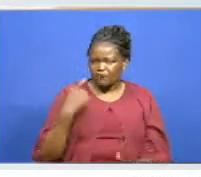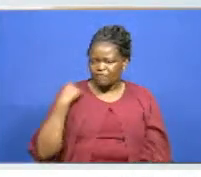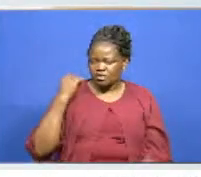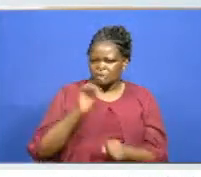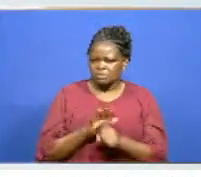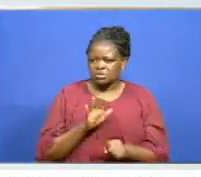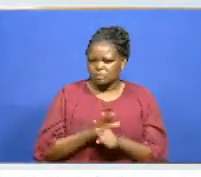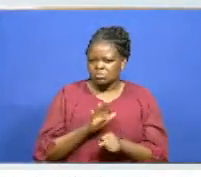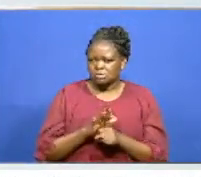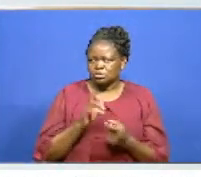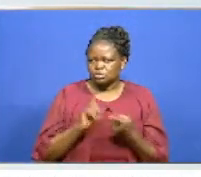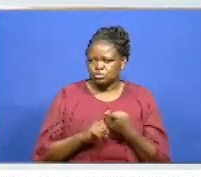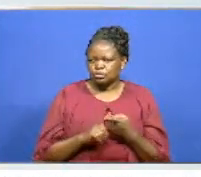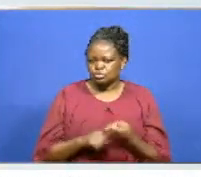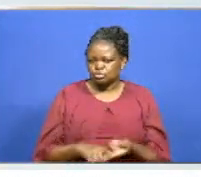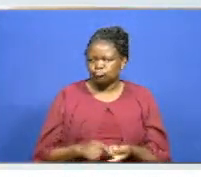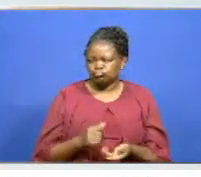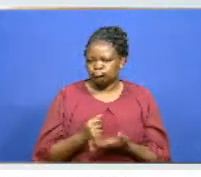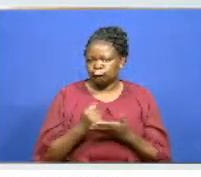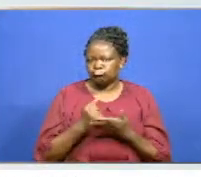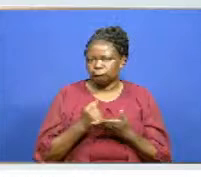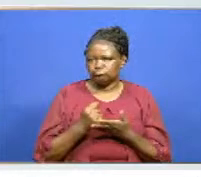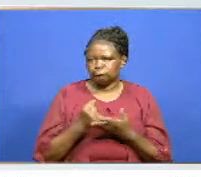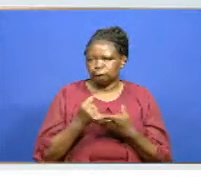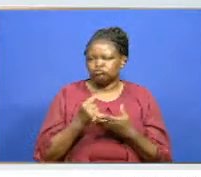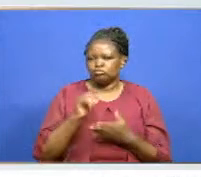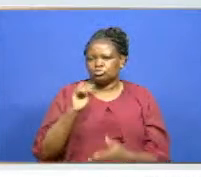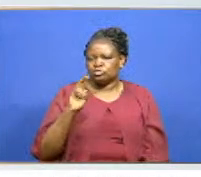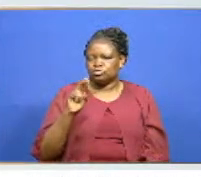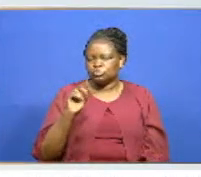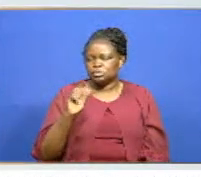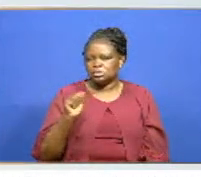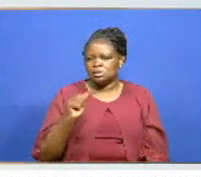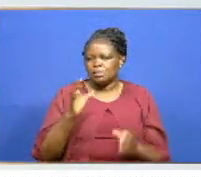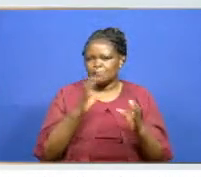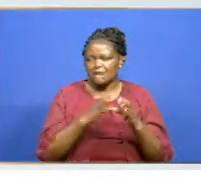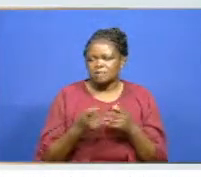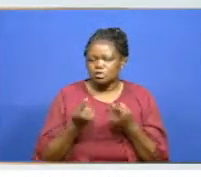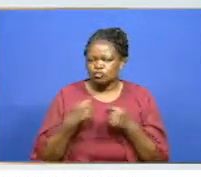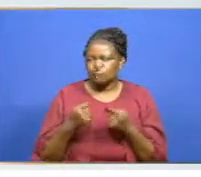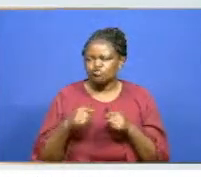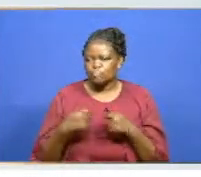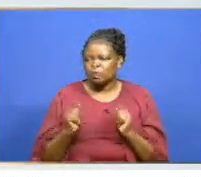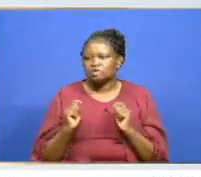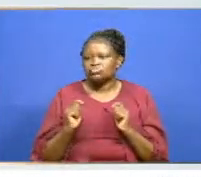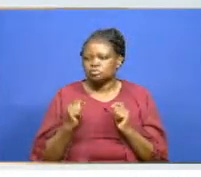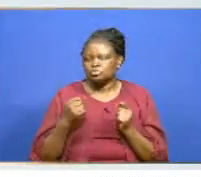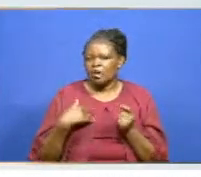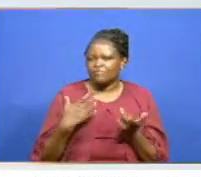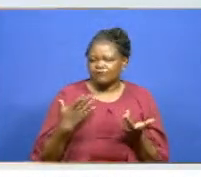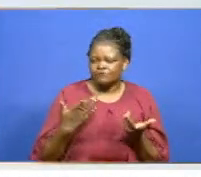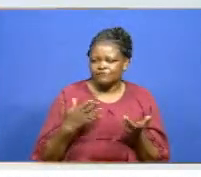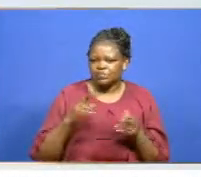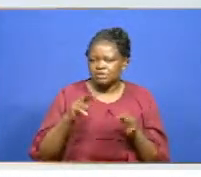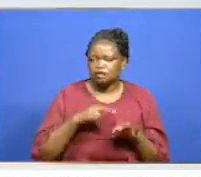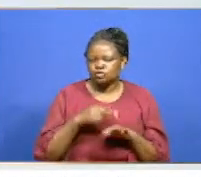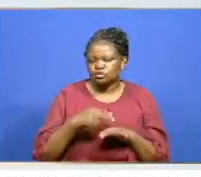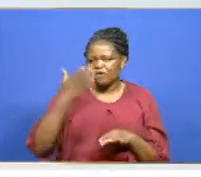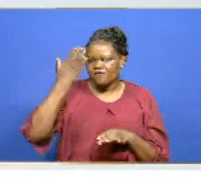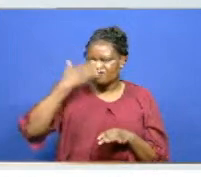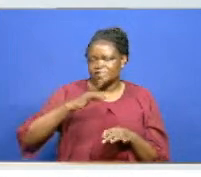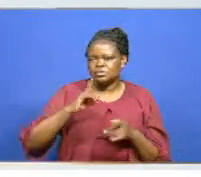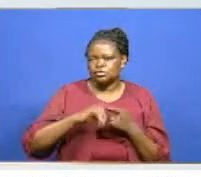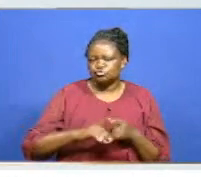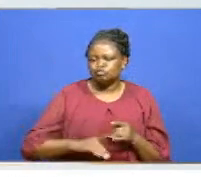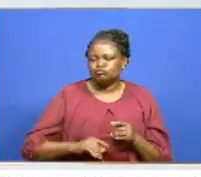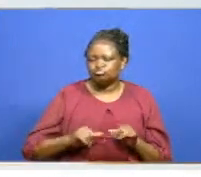kuweza kujenga chama cha UDA na litaweza anajaribu kuiweka iwe na sura ya kitaifa ili weza